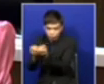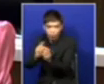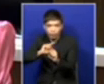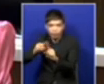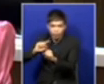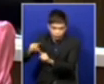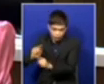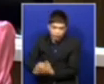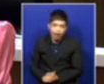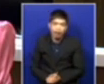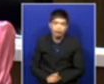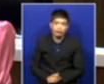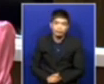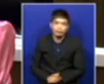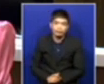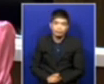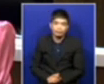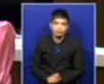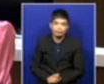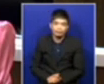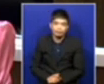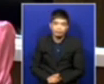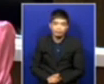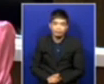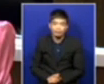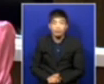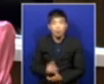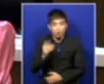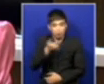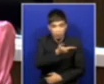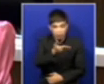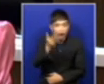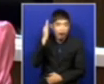และนอกจากนั้นท่านประธานที่เคารพครับท่านรู้ไหมครับว่